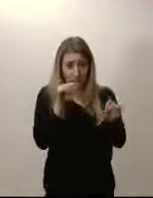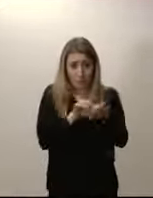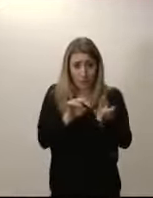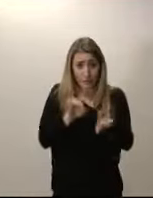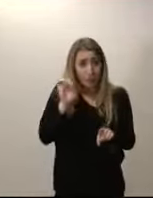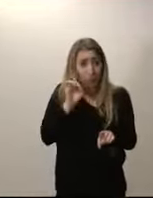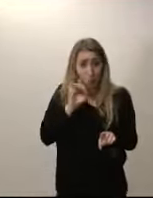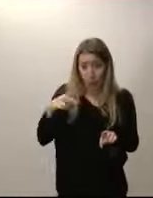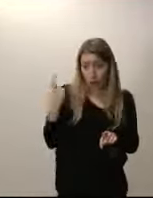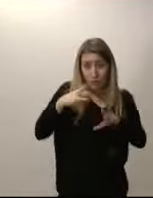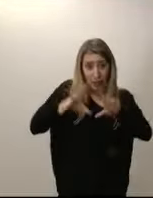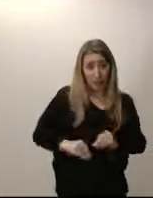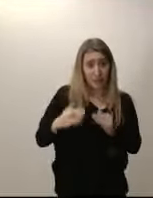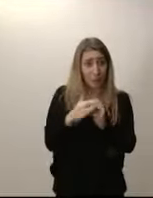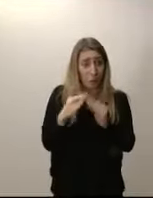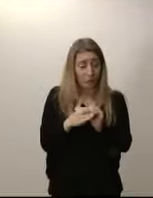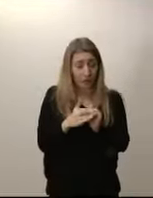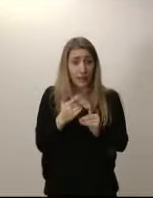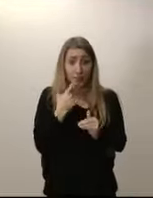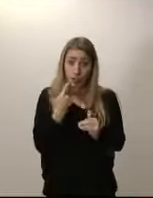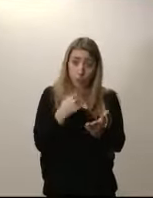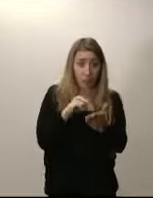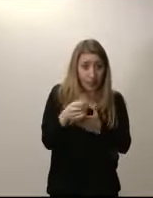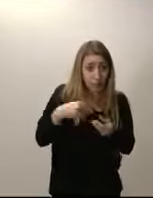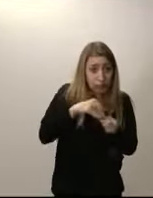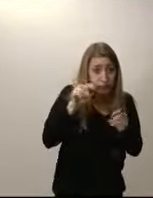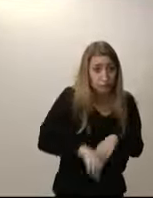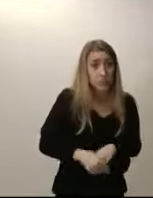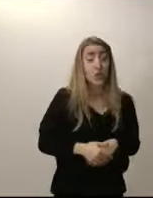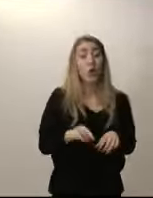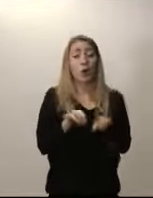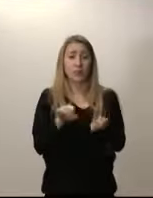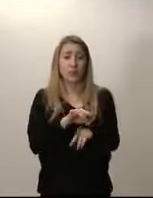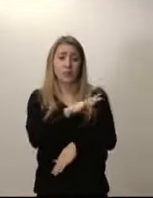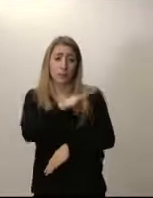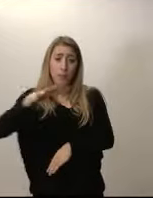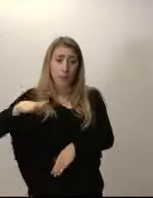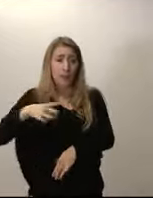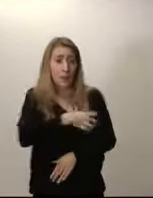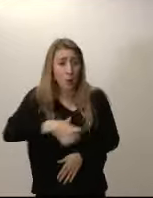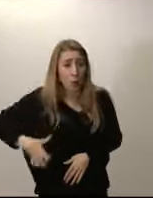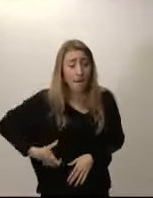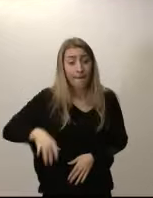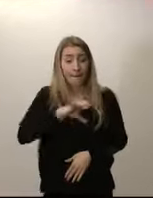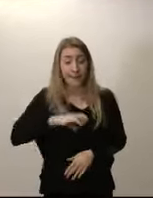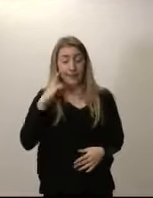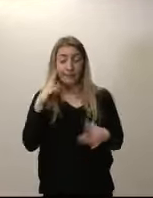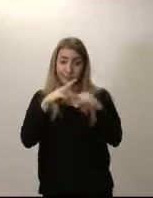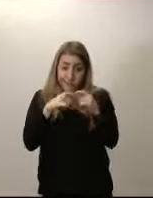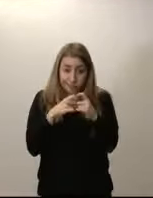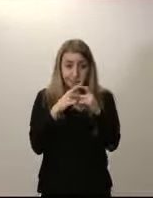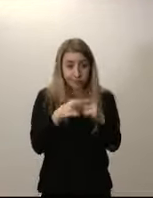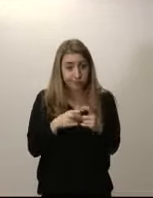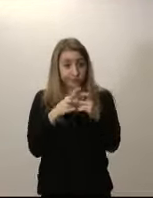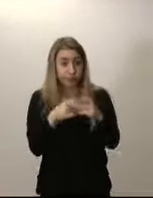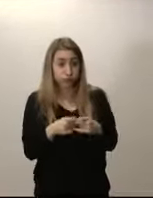savez très bien, sur Thionville? Nous avons, et Madame Grommerche a tourné dans tous les sens pour savoir ce qu'on pouvait faire et comment